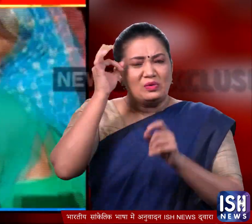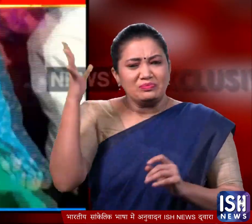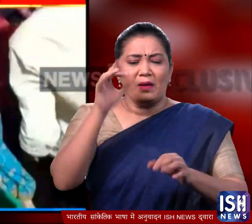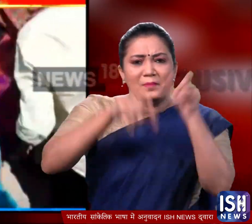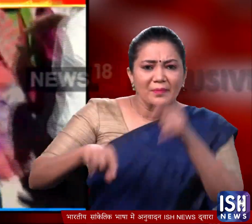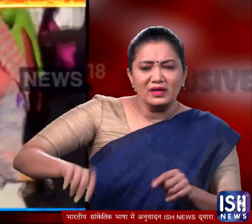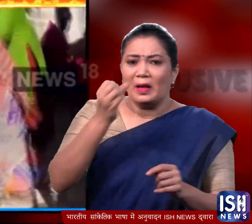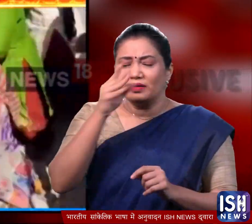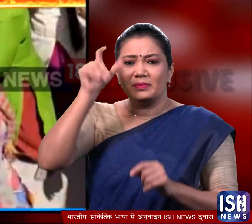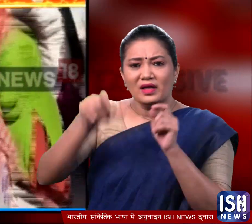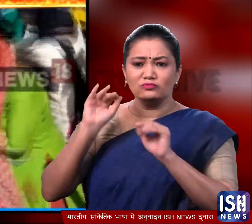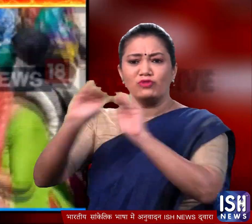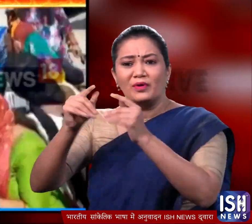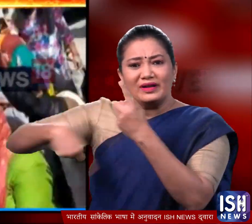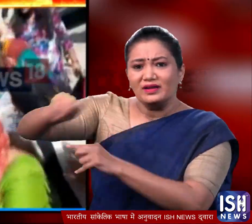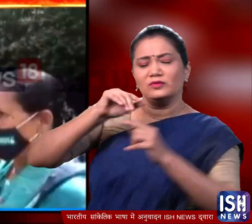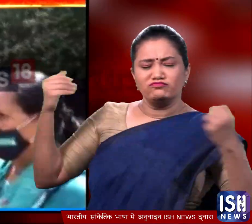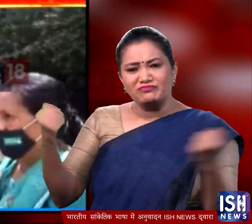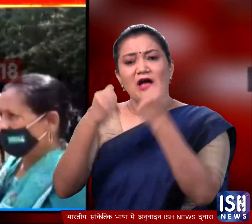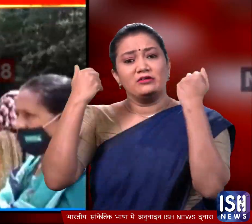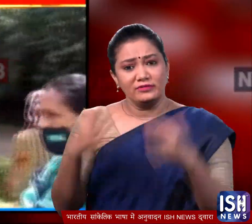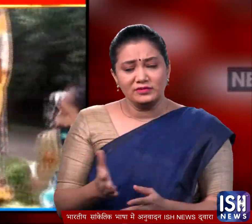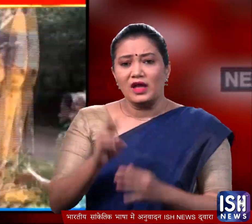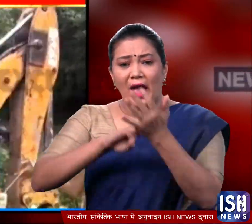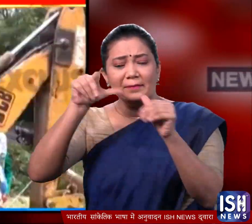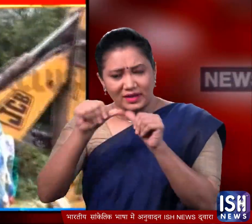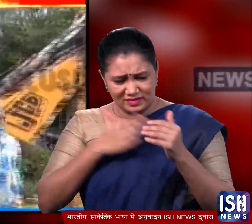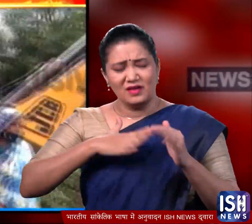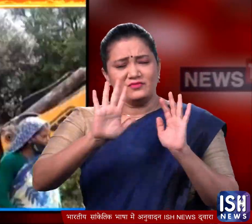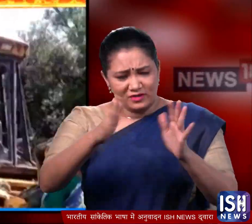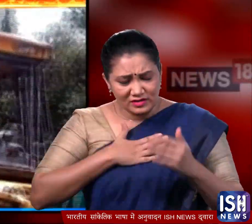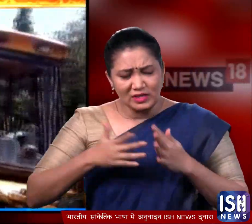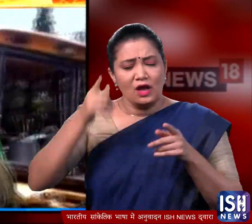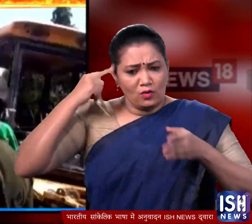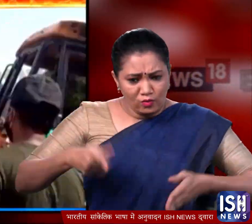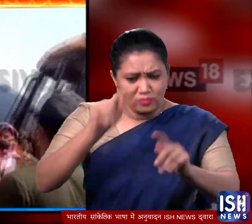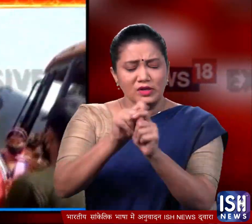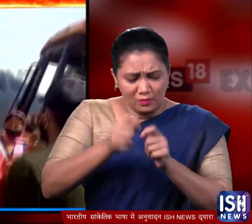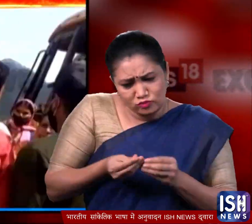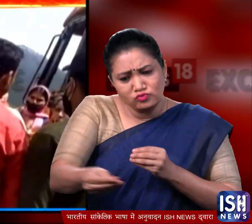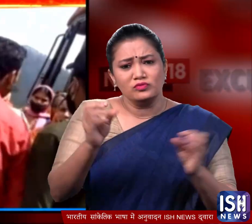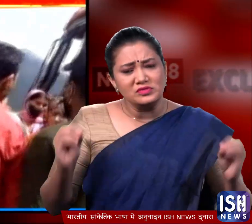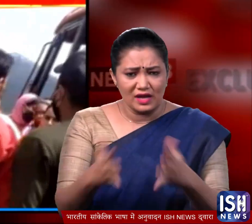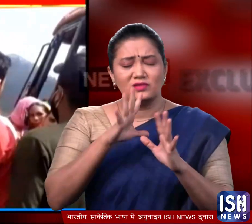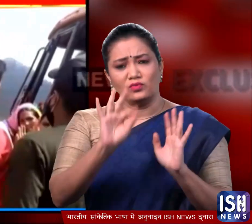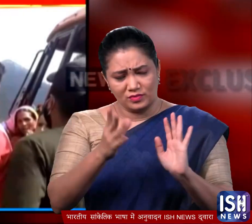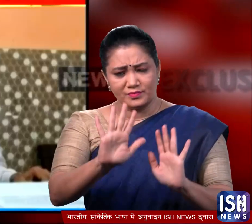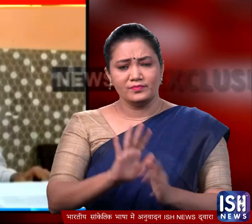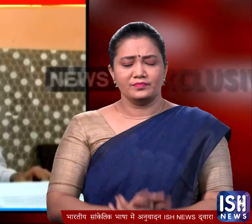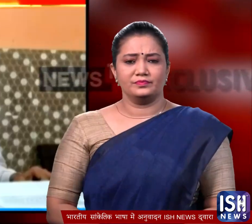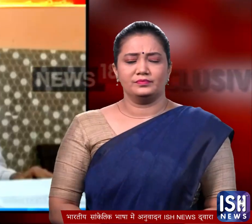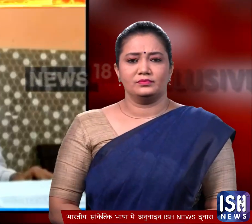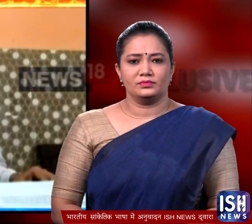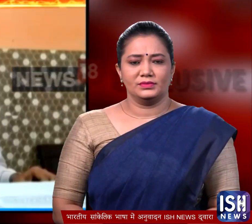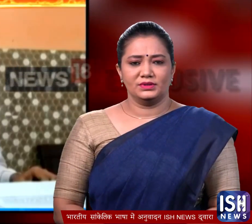गुस्साए लोग बीजेपी नेता के समर्थकों से भी भिड़ गए। इस बीच विधायक ने लोगों को भरोसा दिया कि सड़क बनवाने का काम जल्द ही शुरू हो जाएगा।